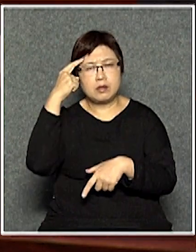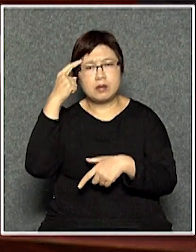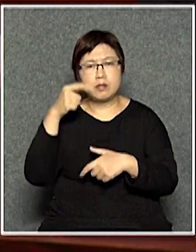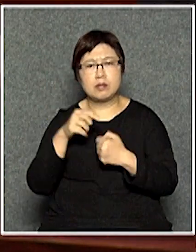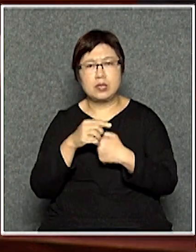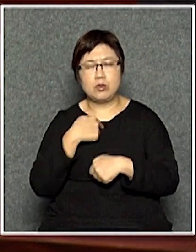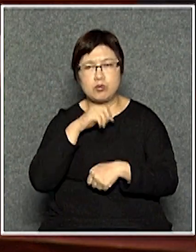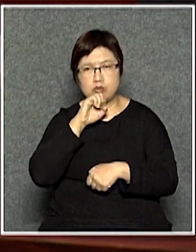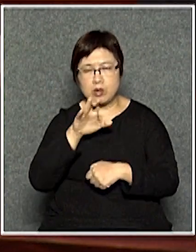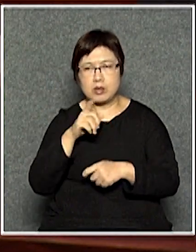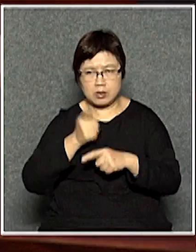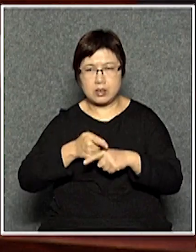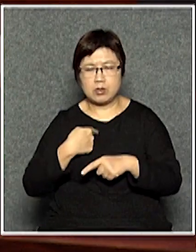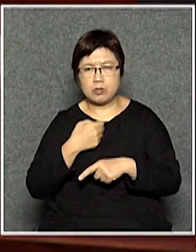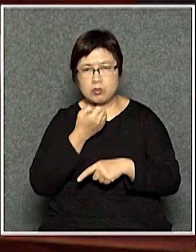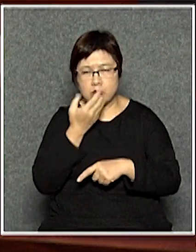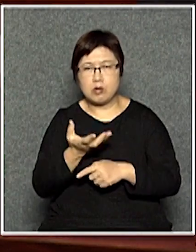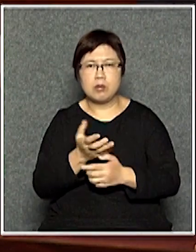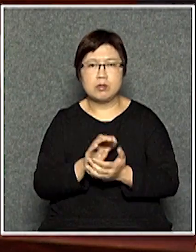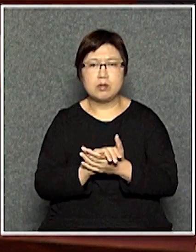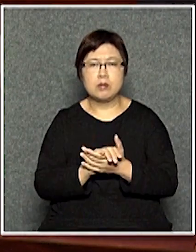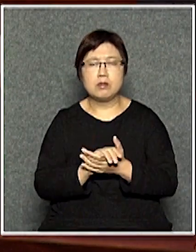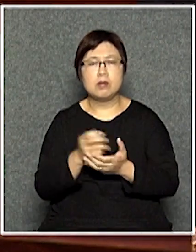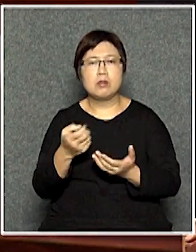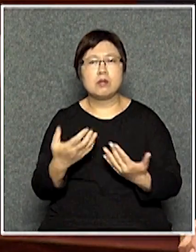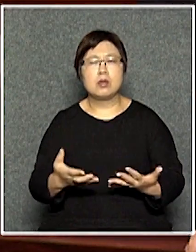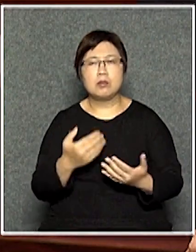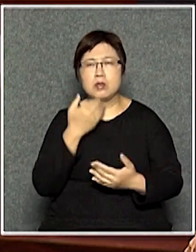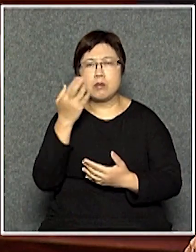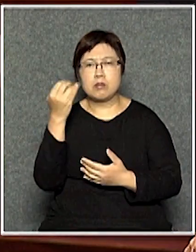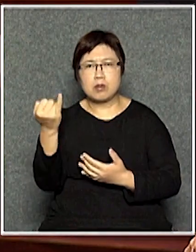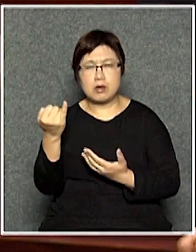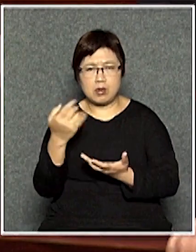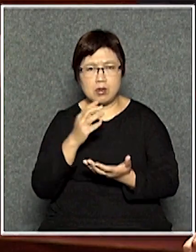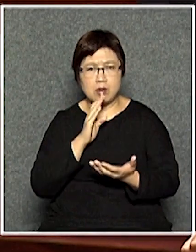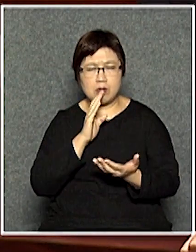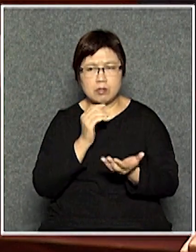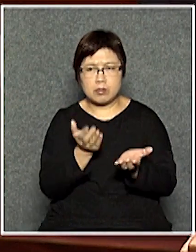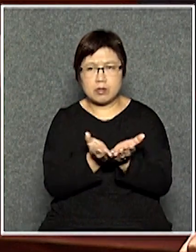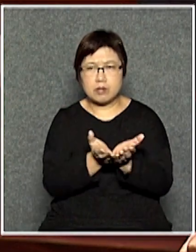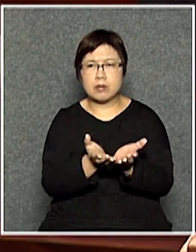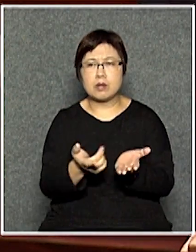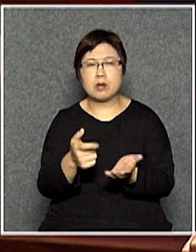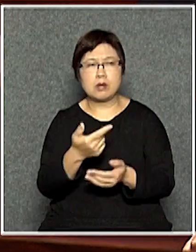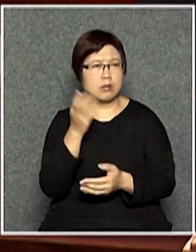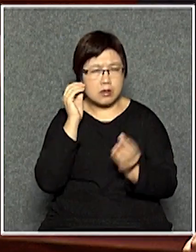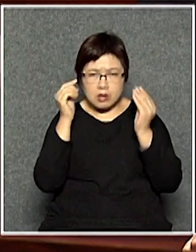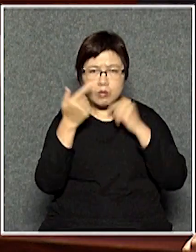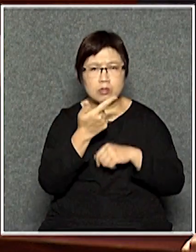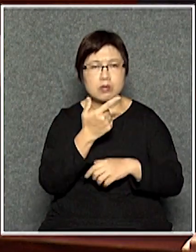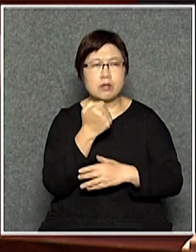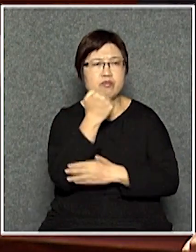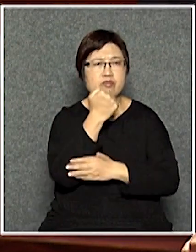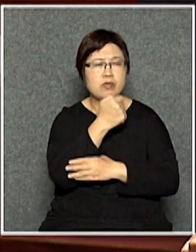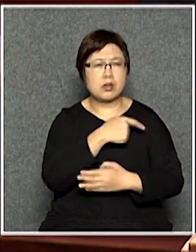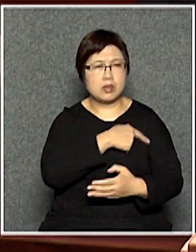嘅始終要講出嚟。再講翻今次彈劾嘅理據，我聽到好多反對派嘅議員喺度講緊彈劾